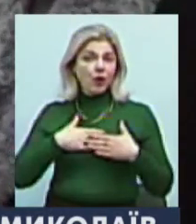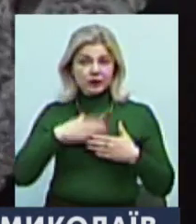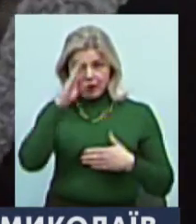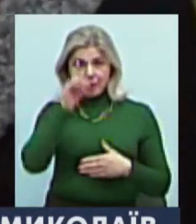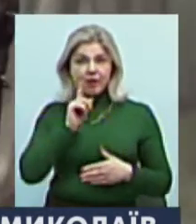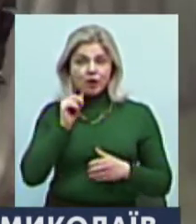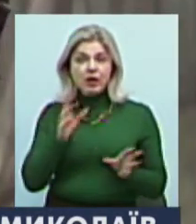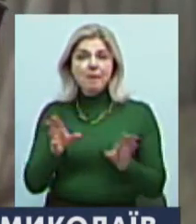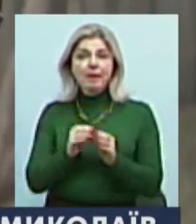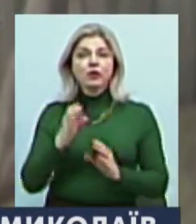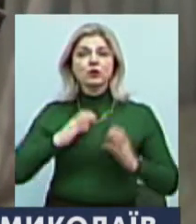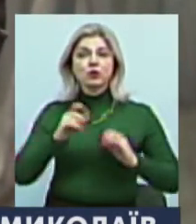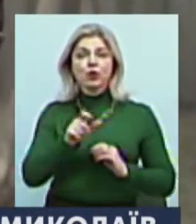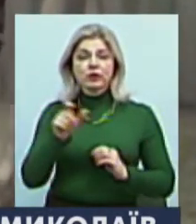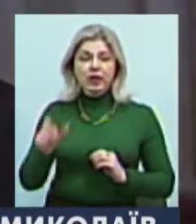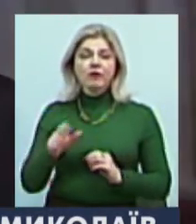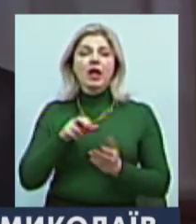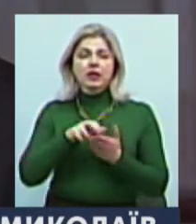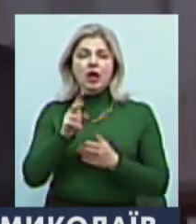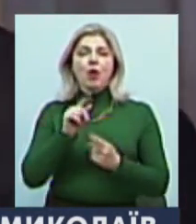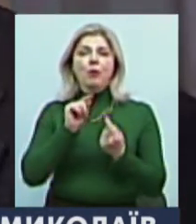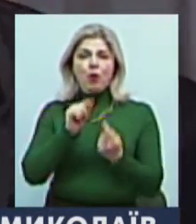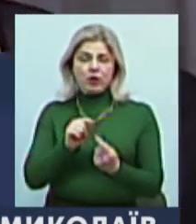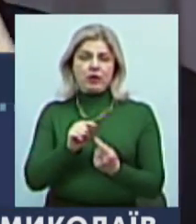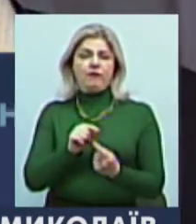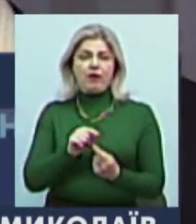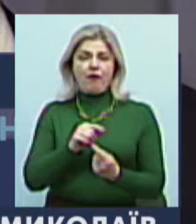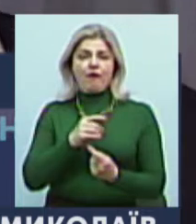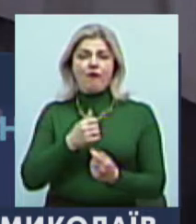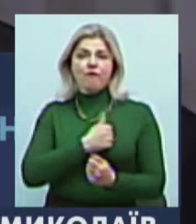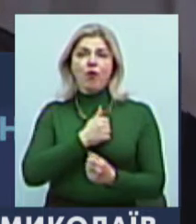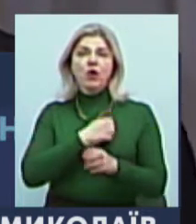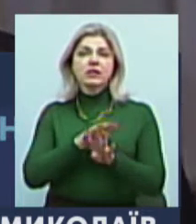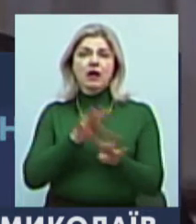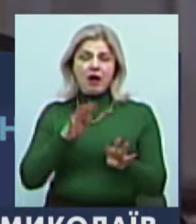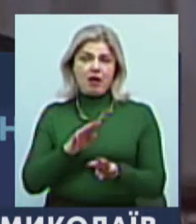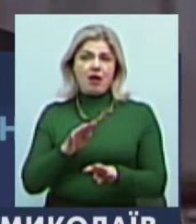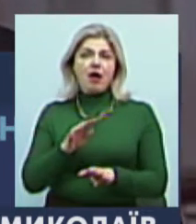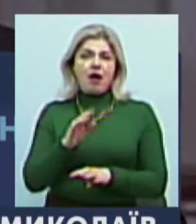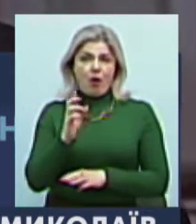київськими студентами стають до бою проти війська більшовиків. Зіграв роль Андрія Савицького.